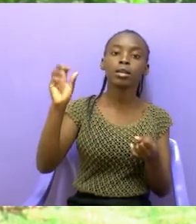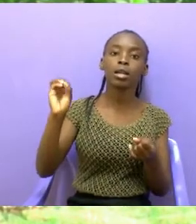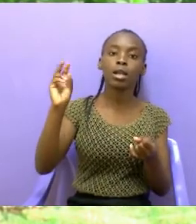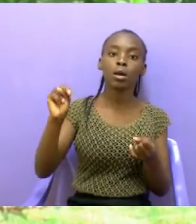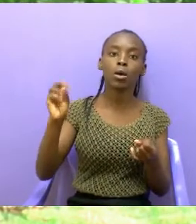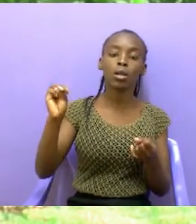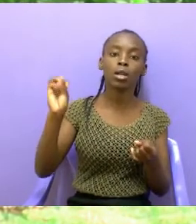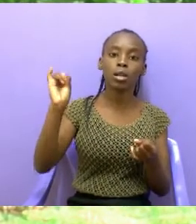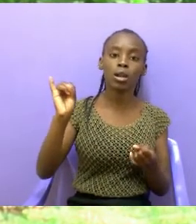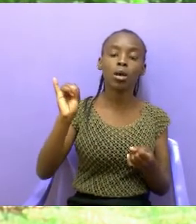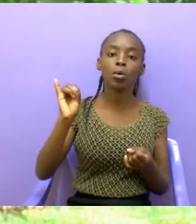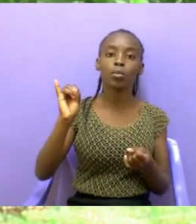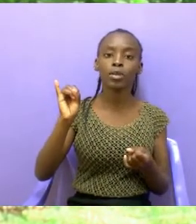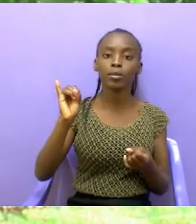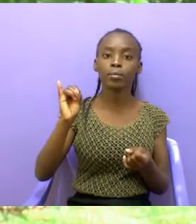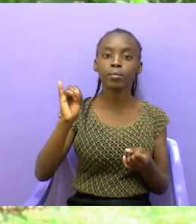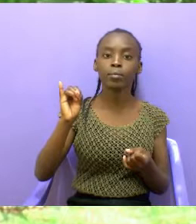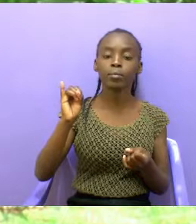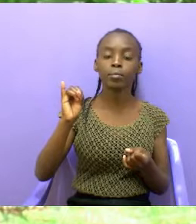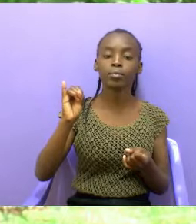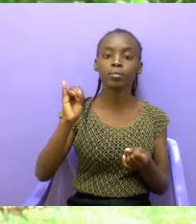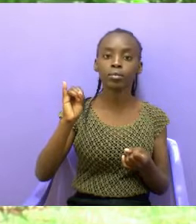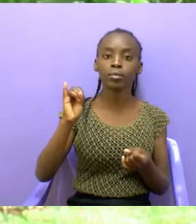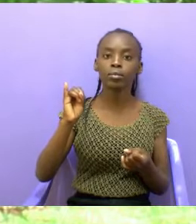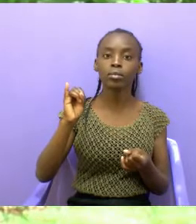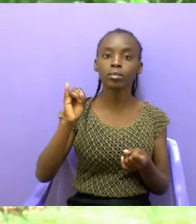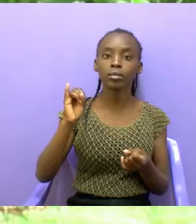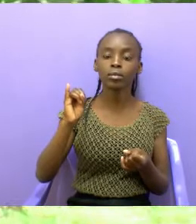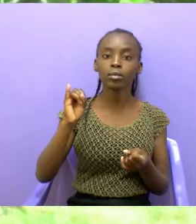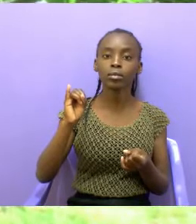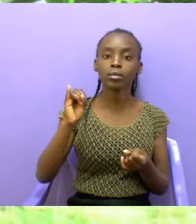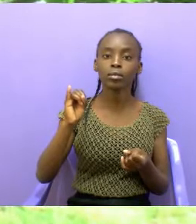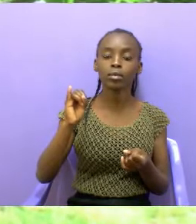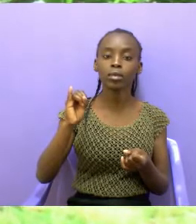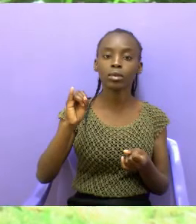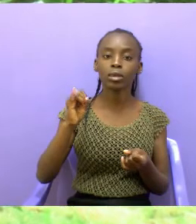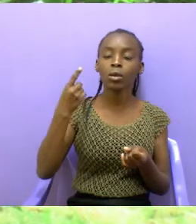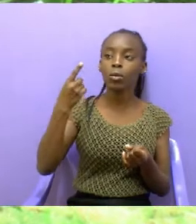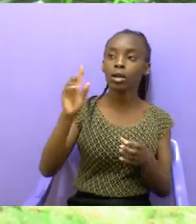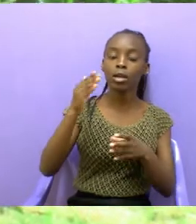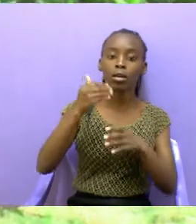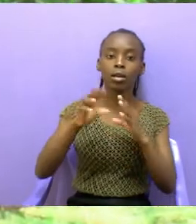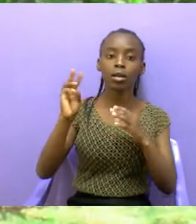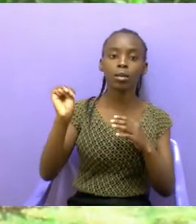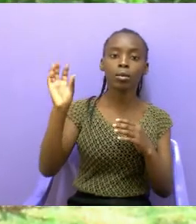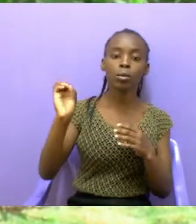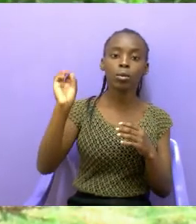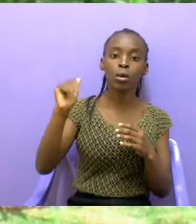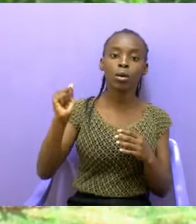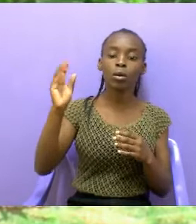wa Efrathi wa Bethlehemu ya Yuda. Wakafika inji ya Moabu, wakakaa